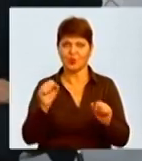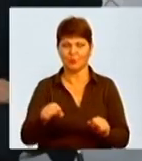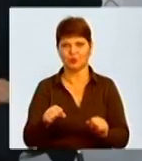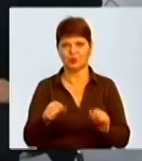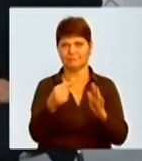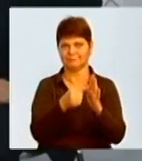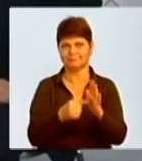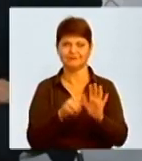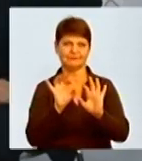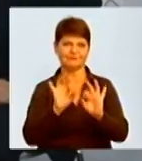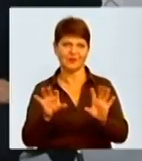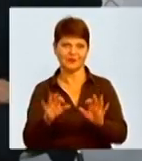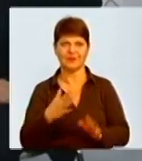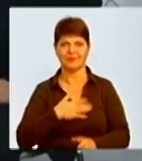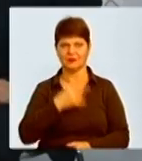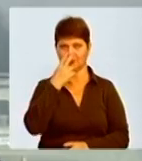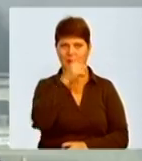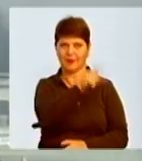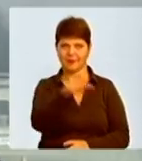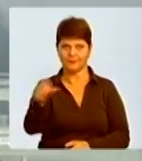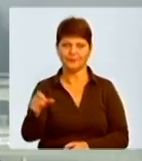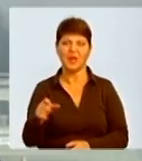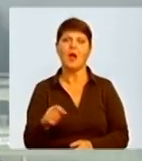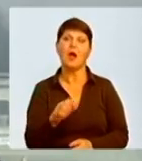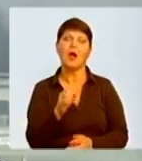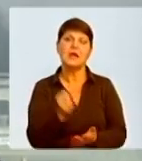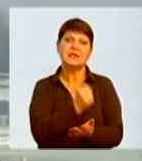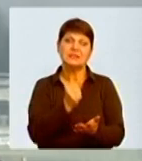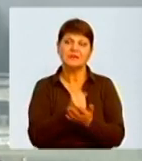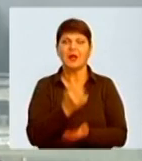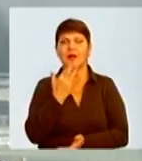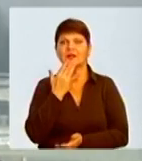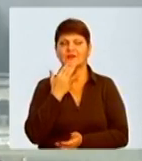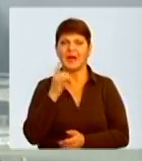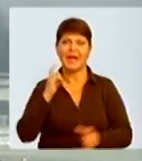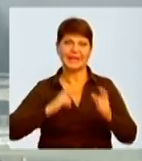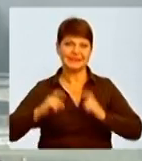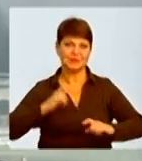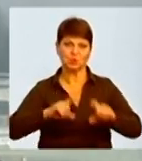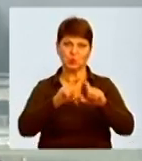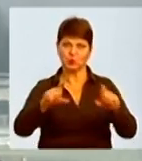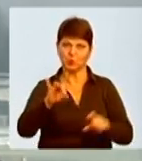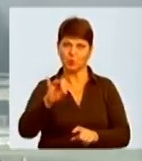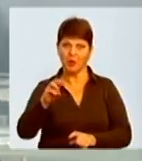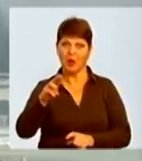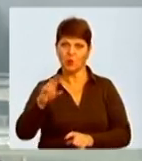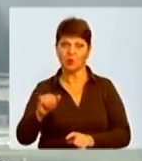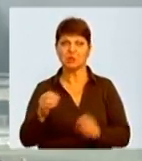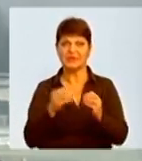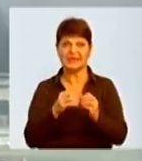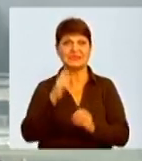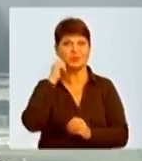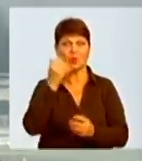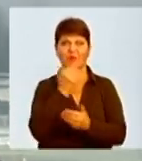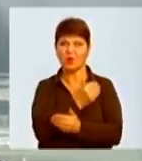інформацією з нашими глядачами. За твердженнями, власне, Національного інституту раку, за останні десятиліття ця хвороба